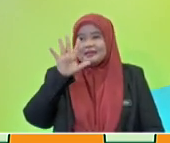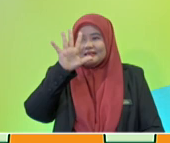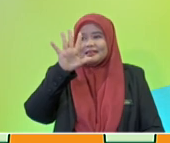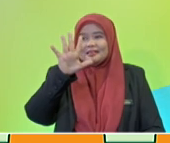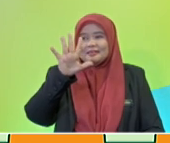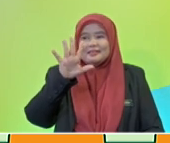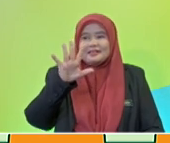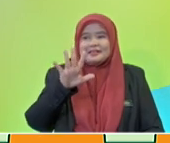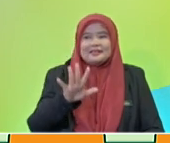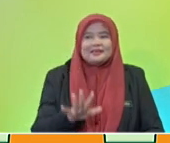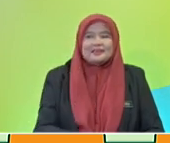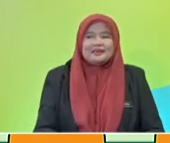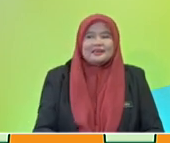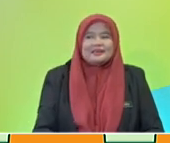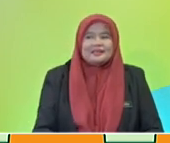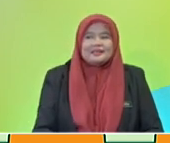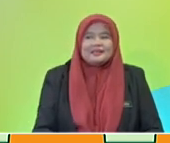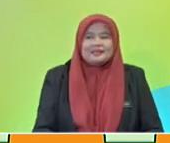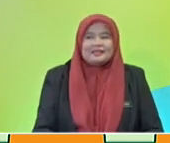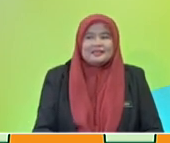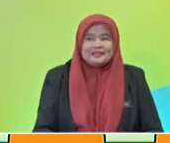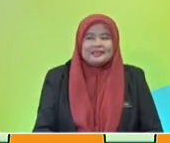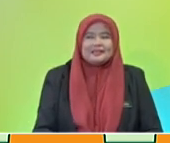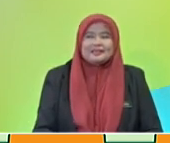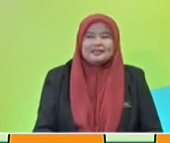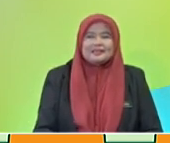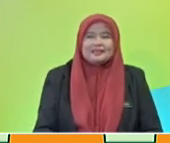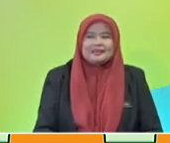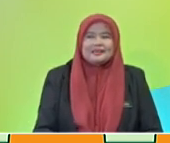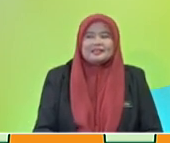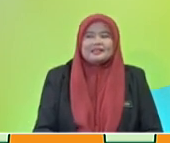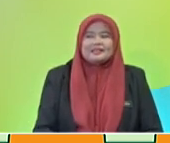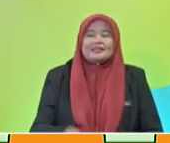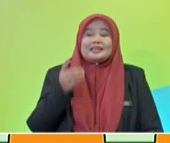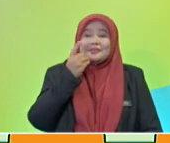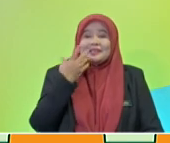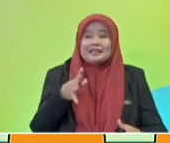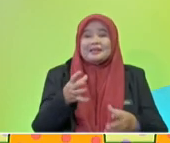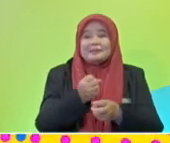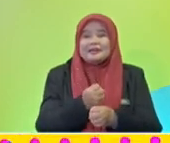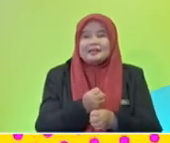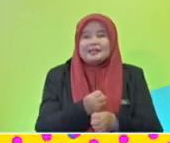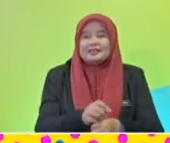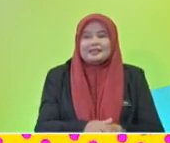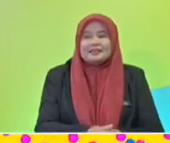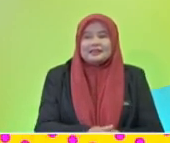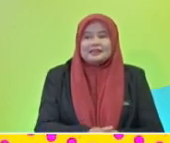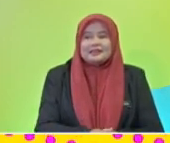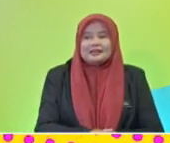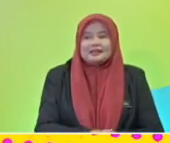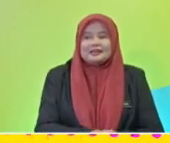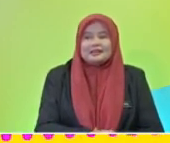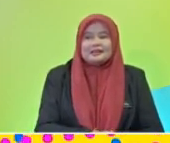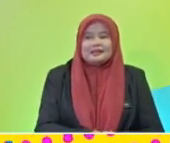lima betulw har ini dah dapat dano dah dapat Baiklah er ada lagi tak